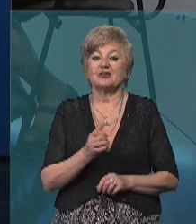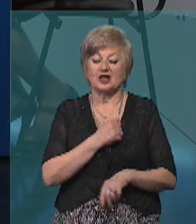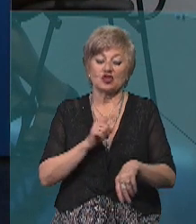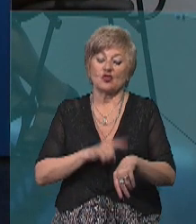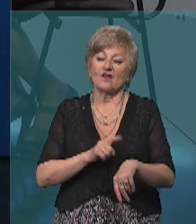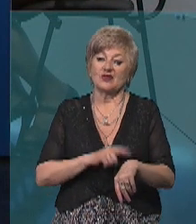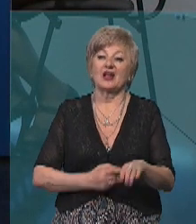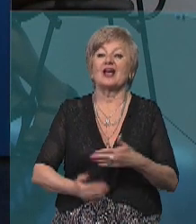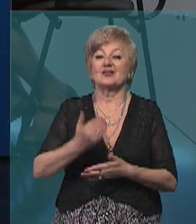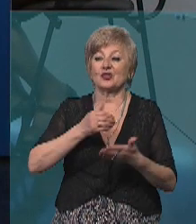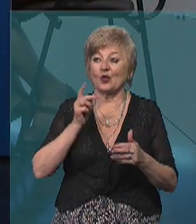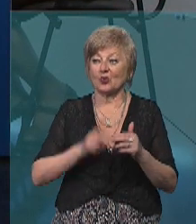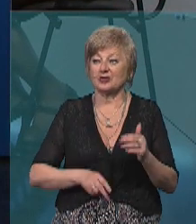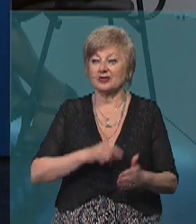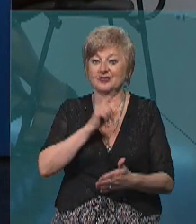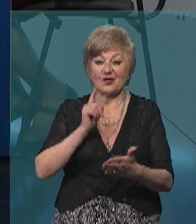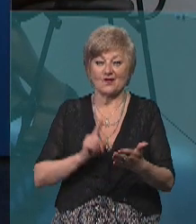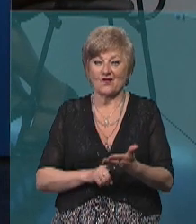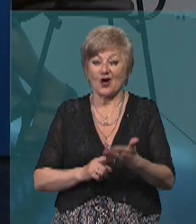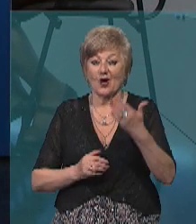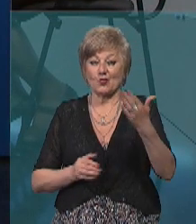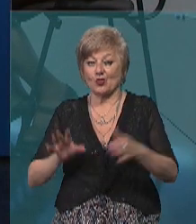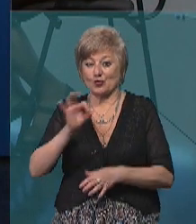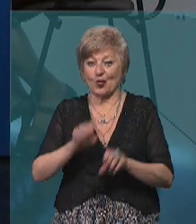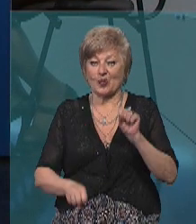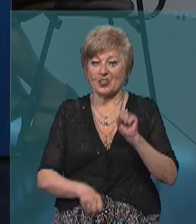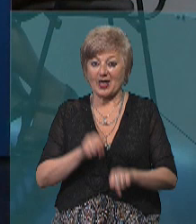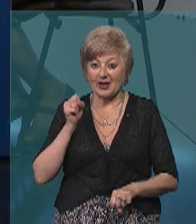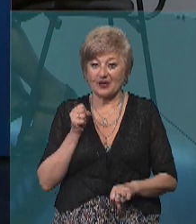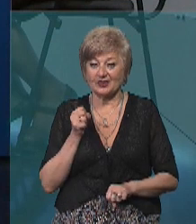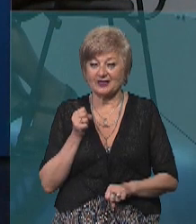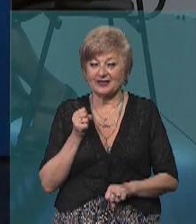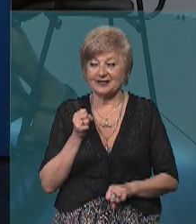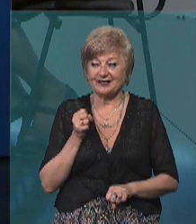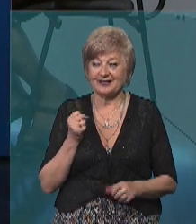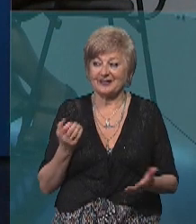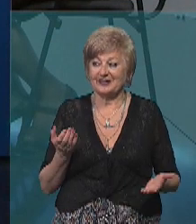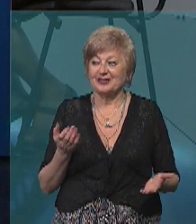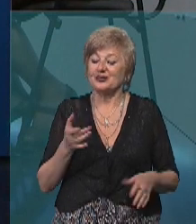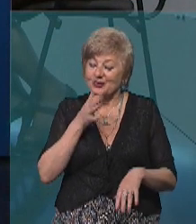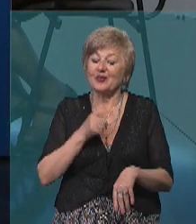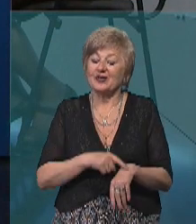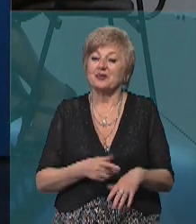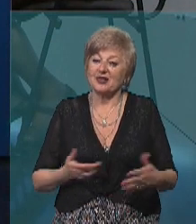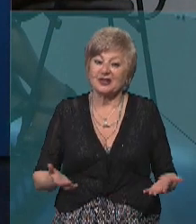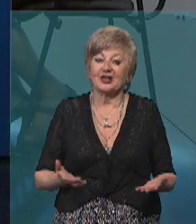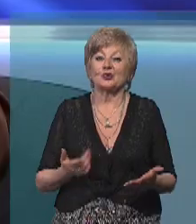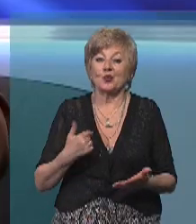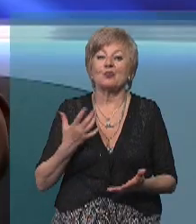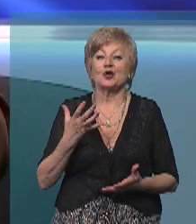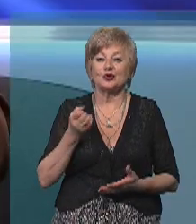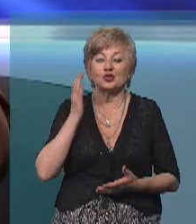час вичерпний. Ні, так, а у мене питання з приводу порушень. І вже Вже не маємо часу. Я думаю, що ми